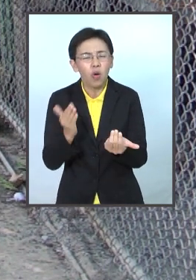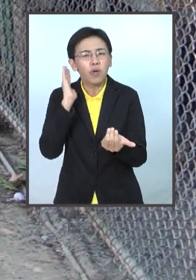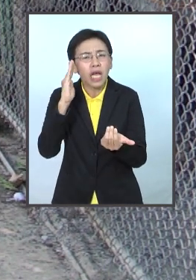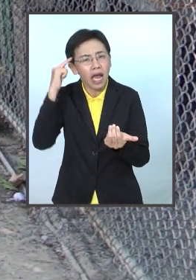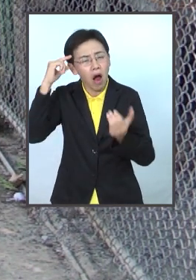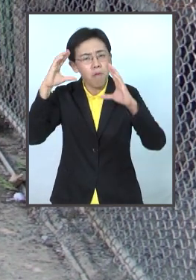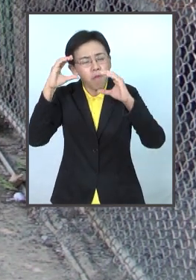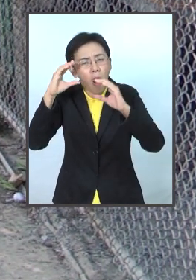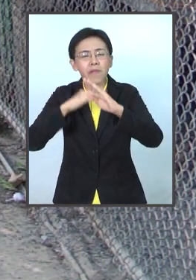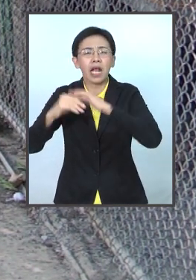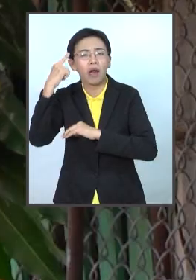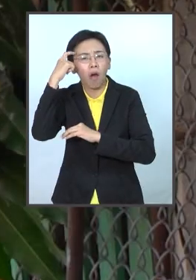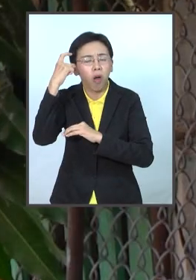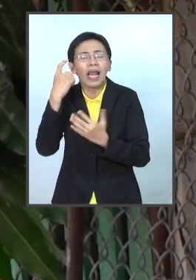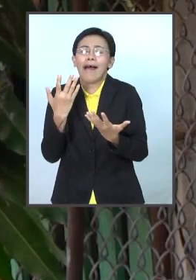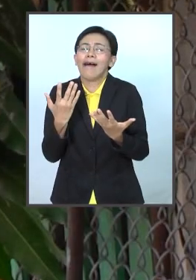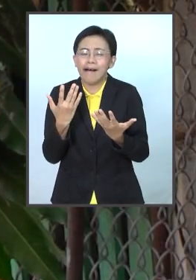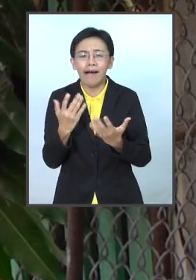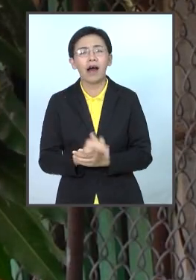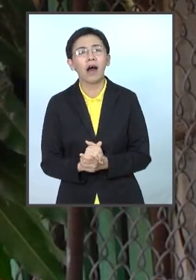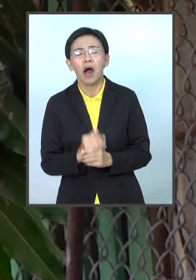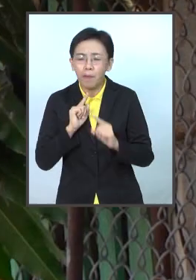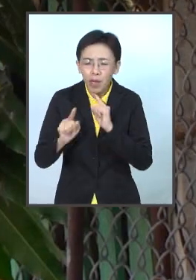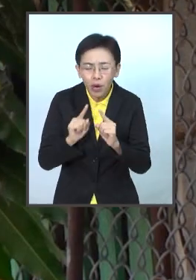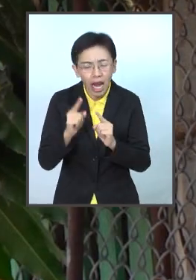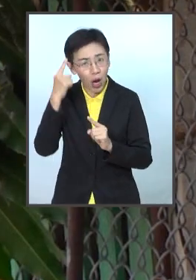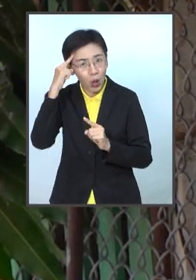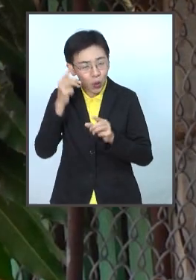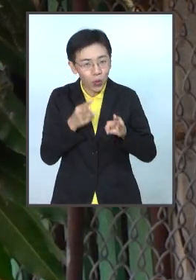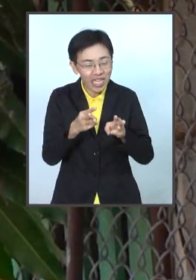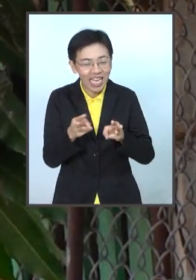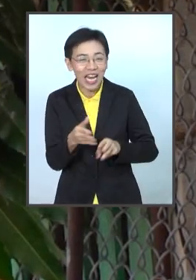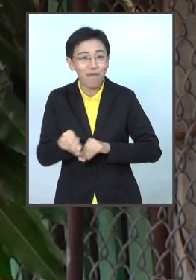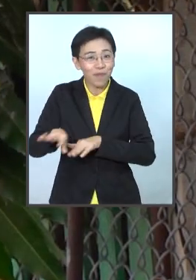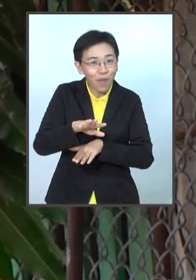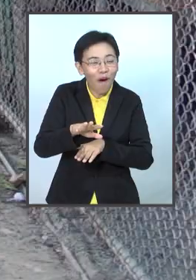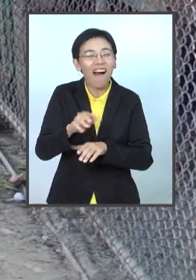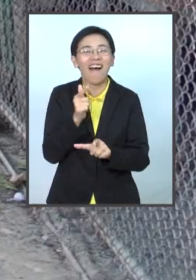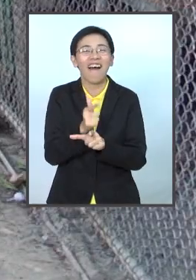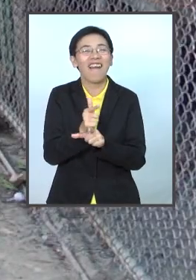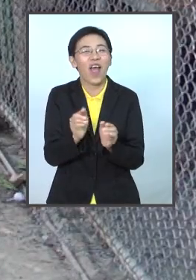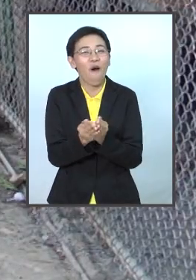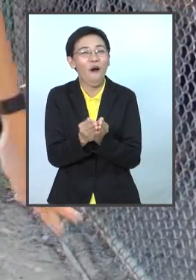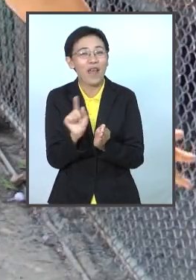ที่มีความพิการทางสมองอีกด้วยค่ะเดี๋ยวเราไปพูดคุยกับเธอแล้วก็ไปเรียนรู้วิธีการทำประมงเลี้ยงหอยกันเลยดีกว่าค่ะ